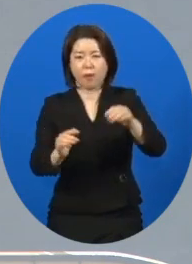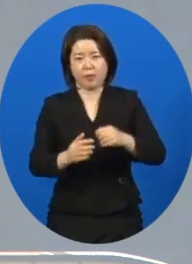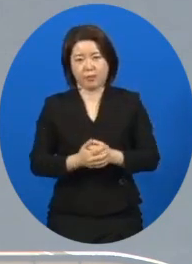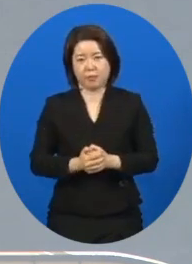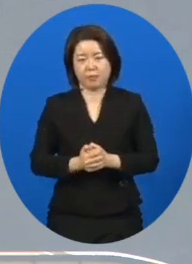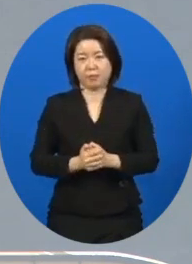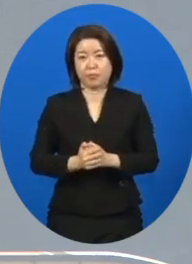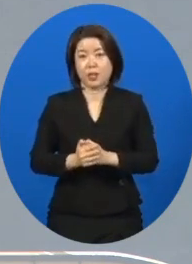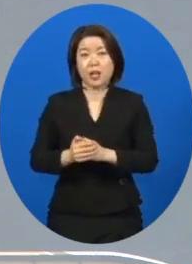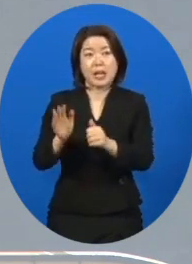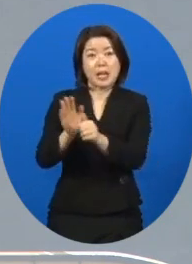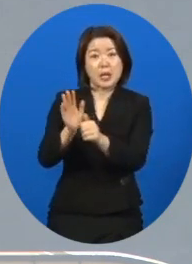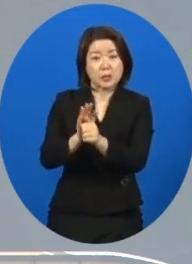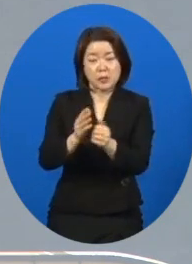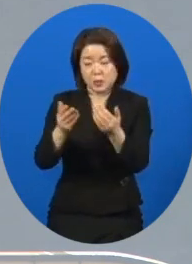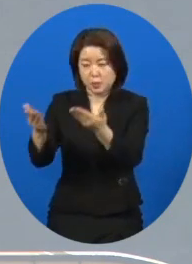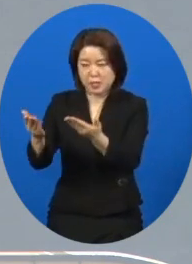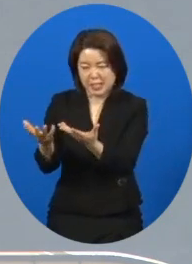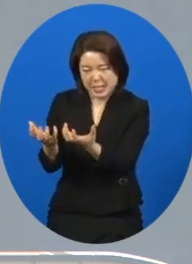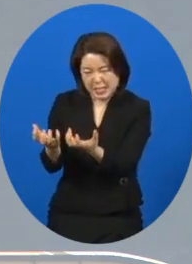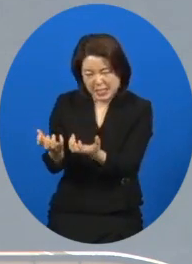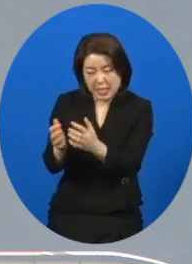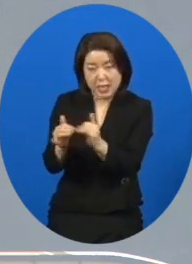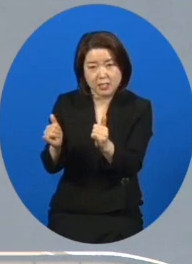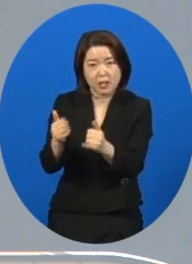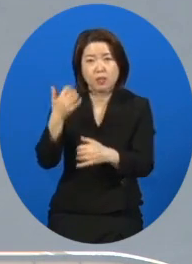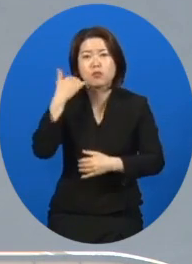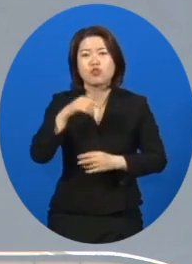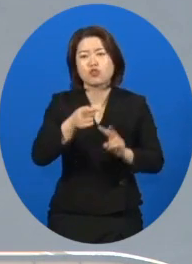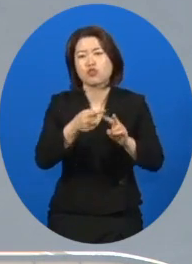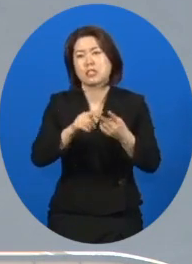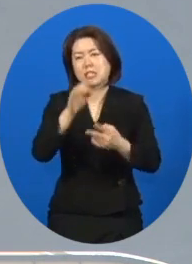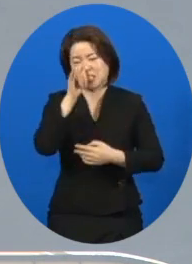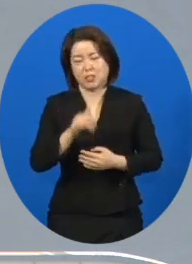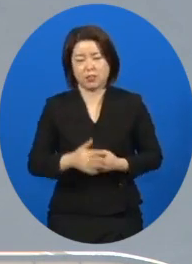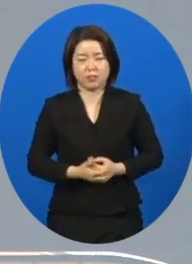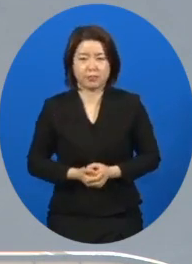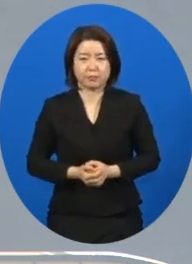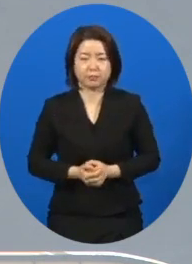구제에 대해서 인색했던 순간 누구에게나 있을 겁니다.